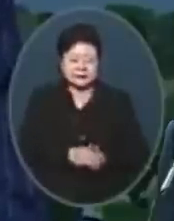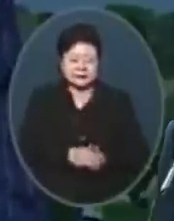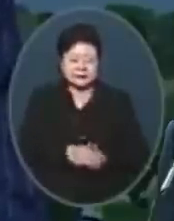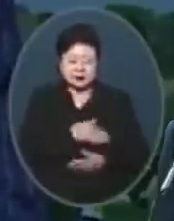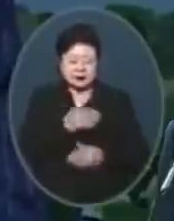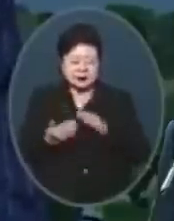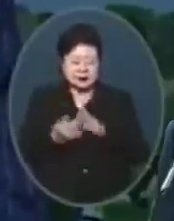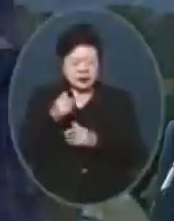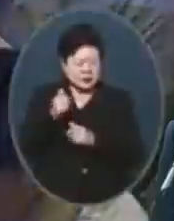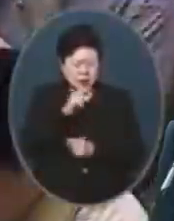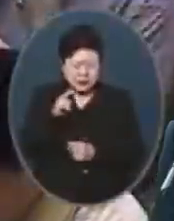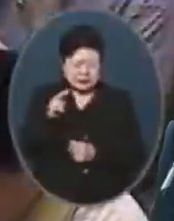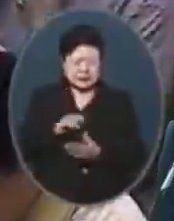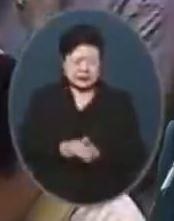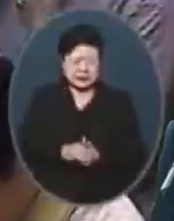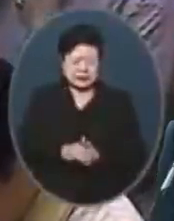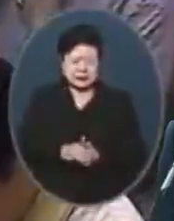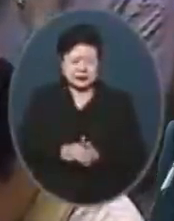전능하신 하나님 아버지,